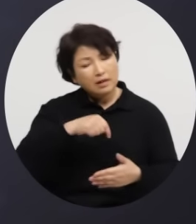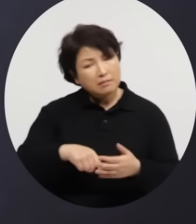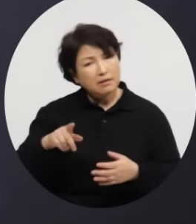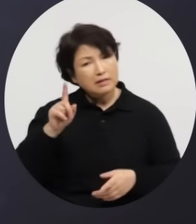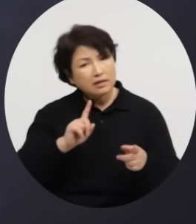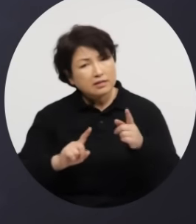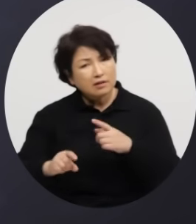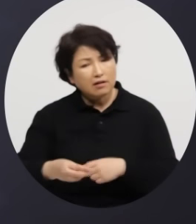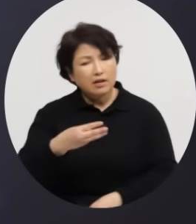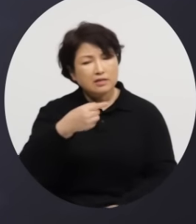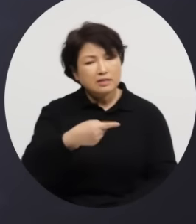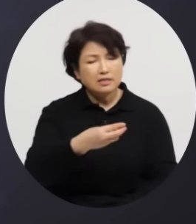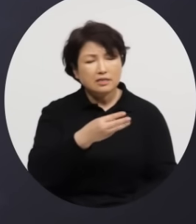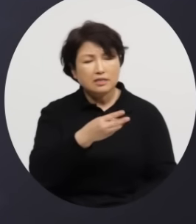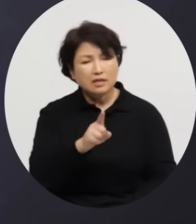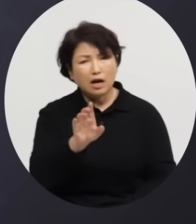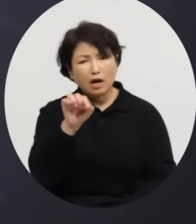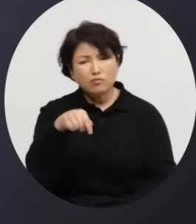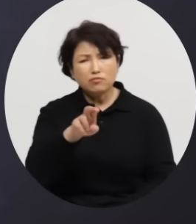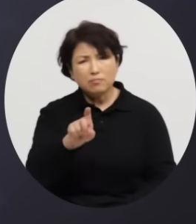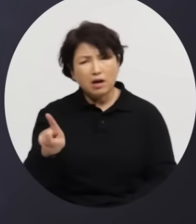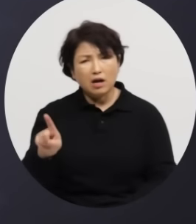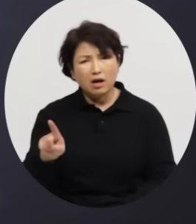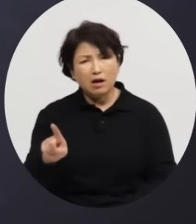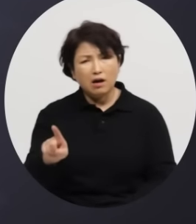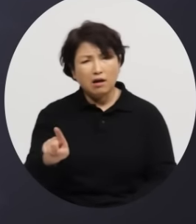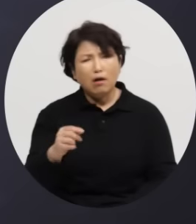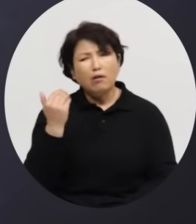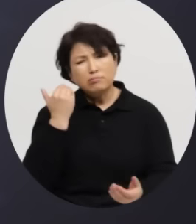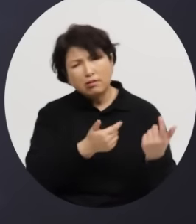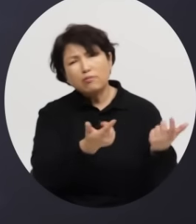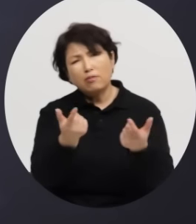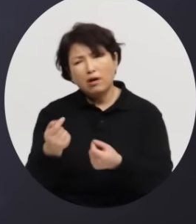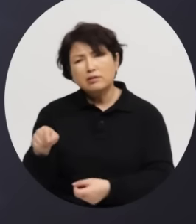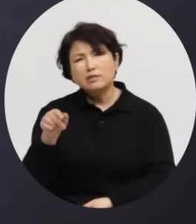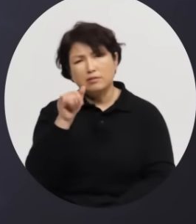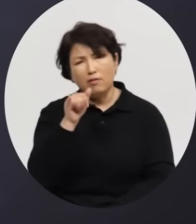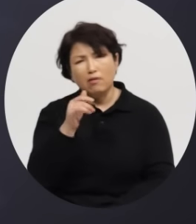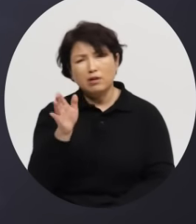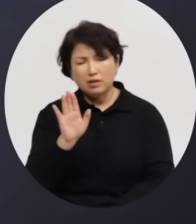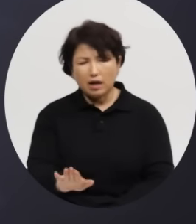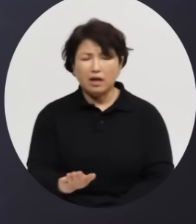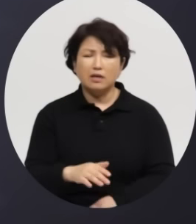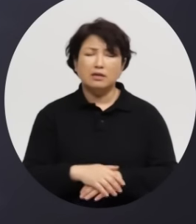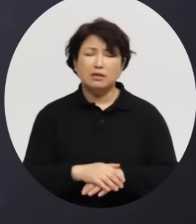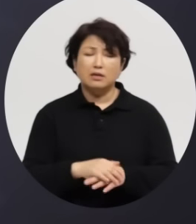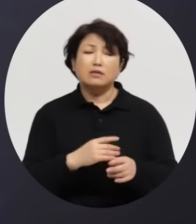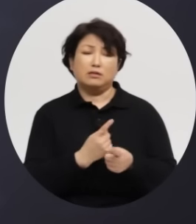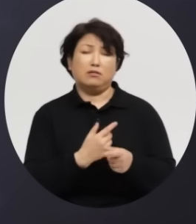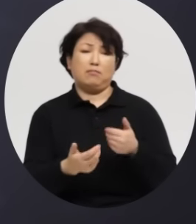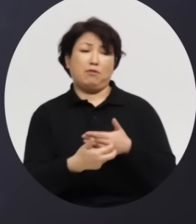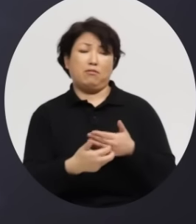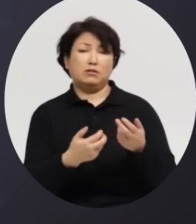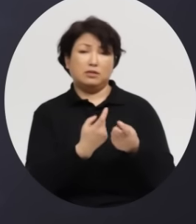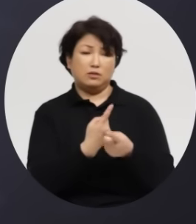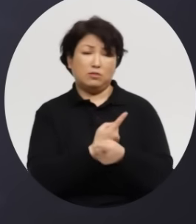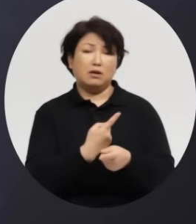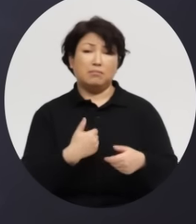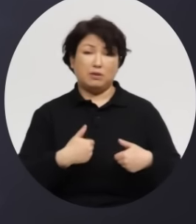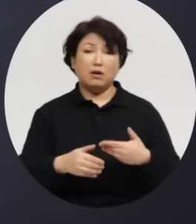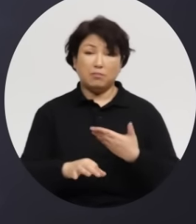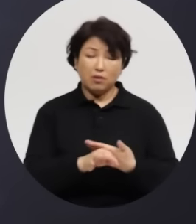트라우마가 하나의 누구나 다 트라우마가 조금씩 있지만은 치료를 요할 정도로 심하다 그러면